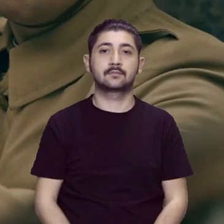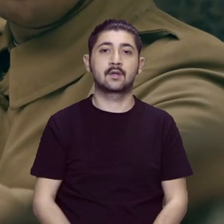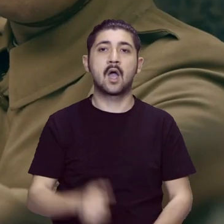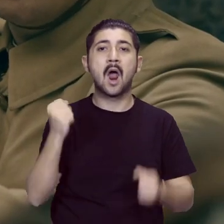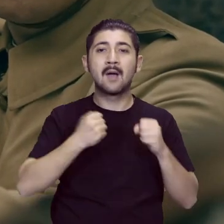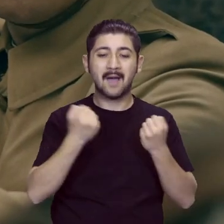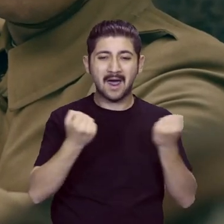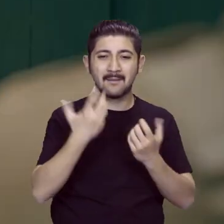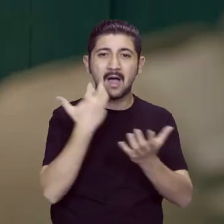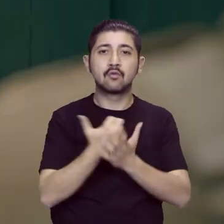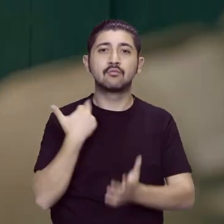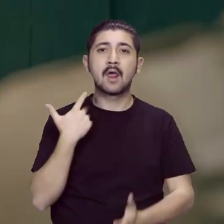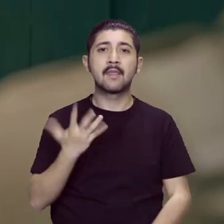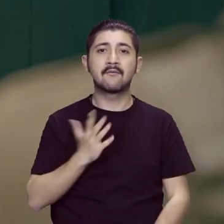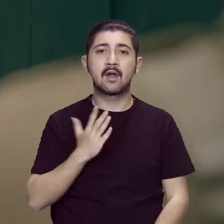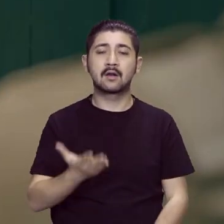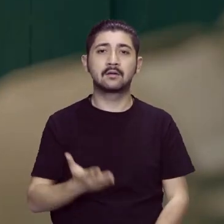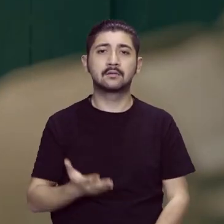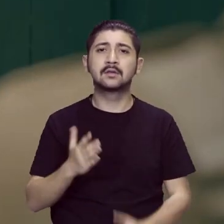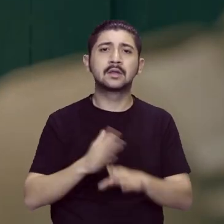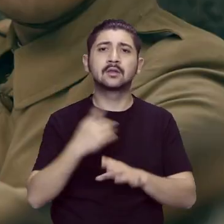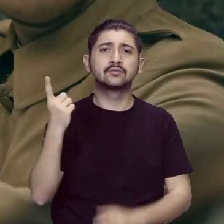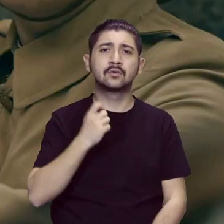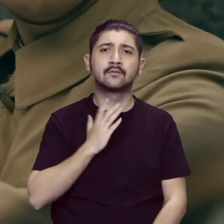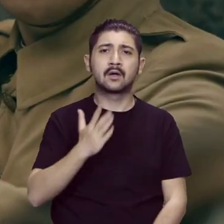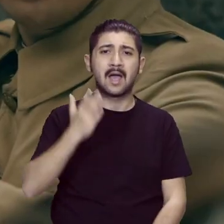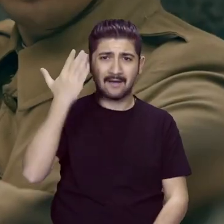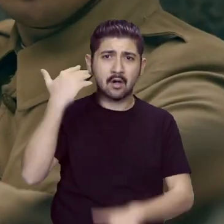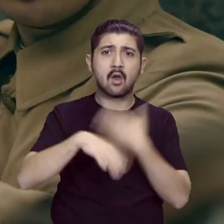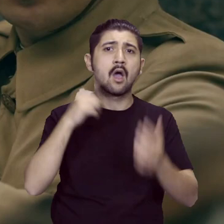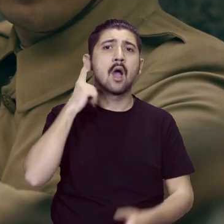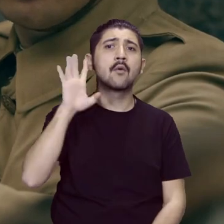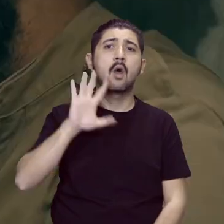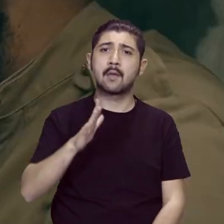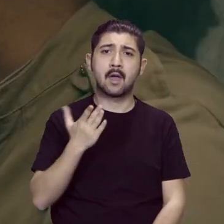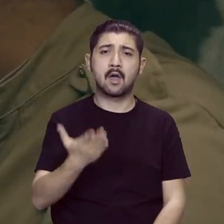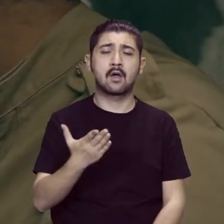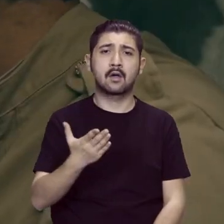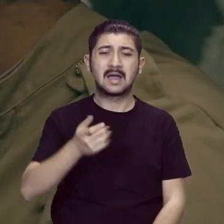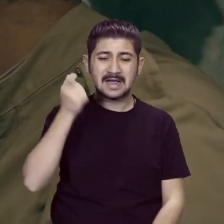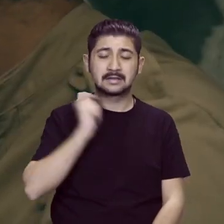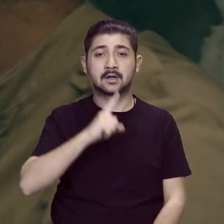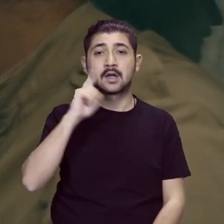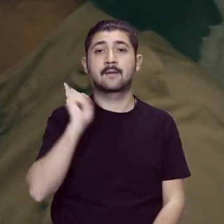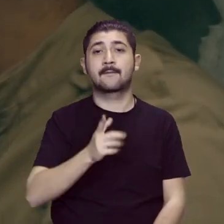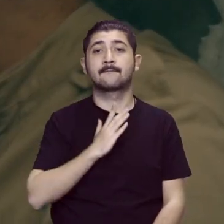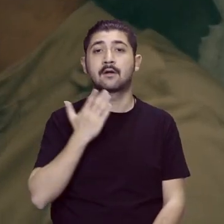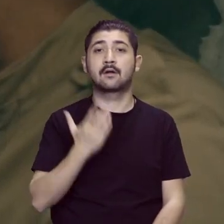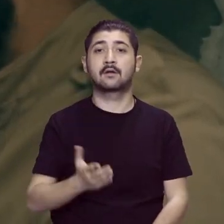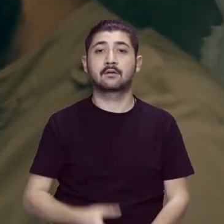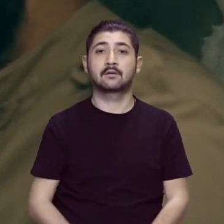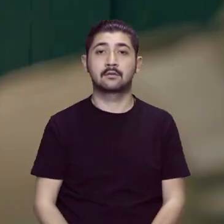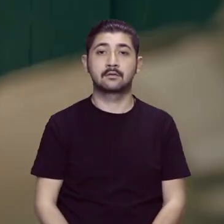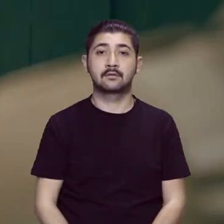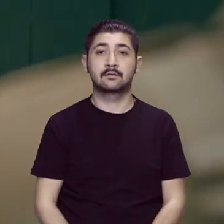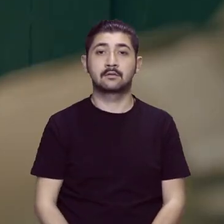Arabanın kayıt numarası nedir? Neden sordun? Geçenki olaydan haberiniz yok galiba. Kesin emir var. Mevlüt'le Niyazi